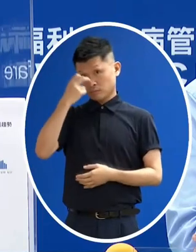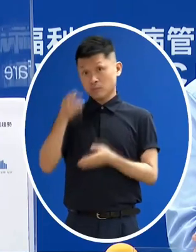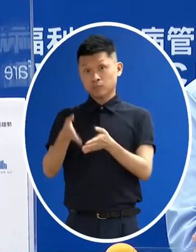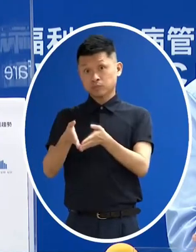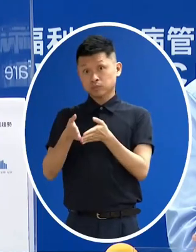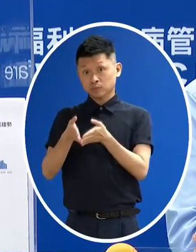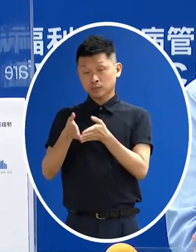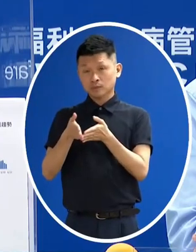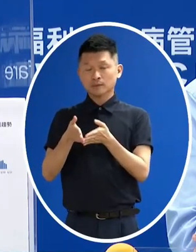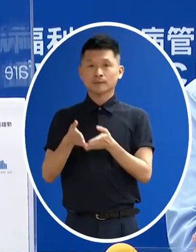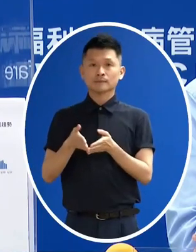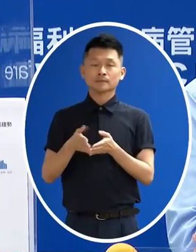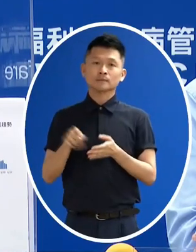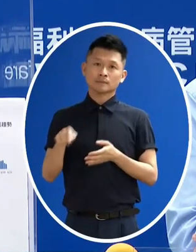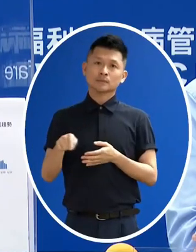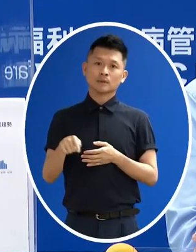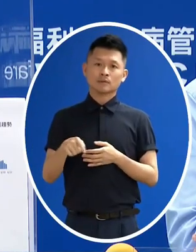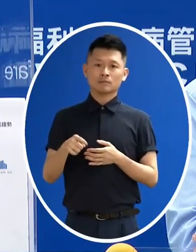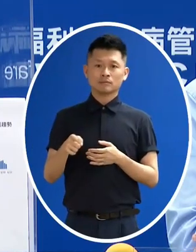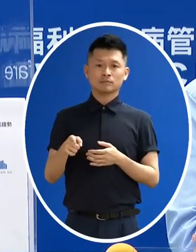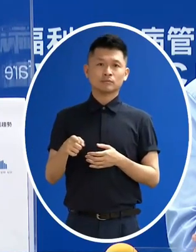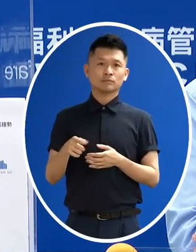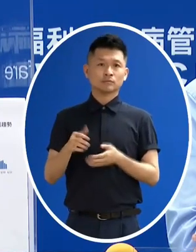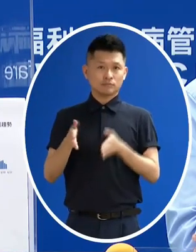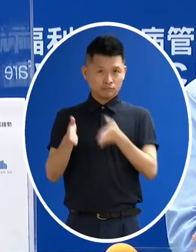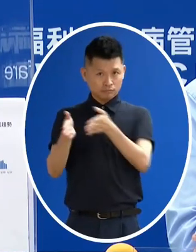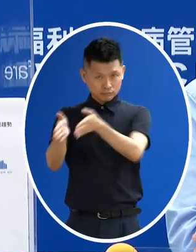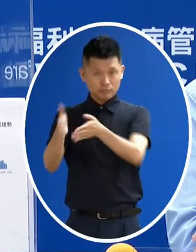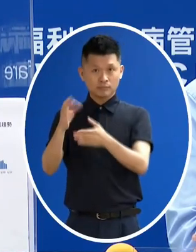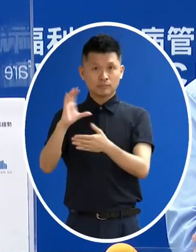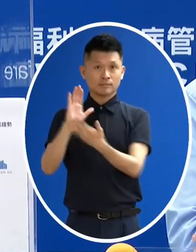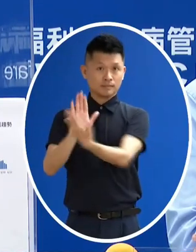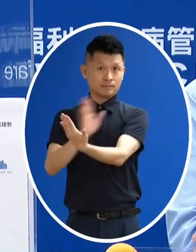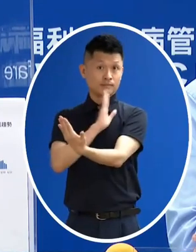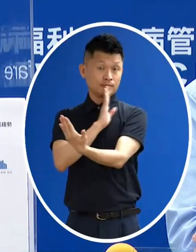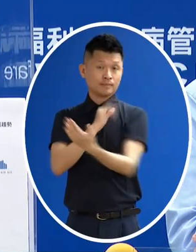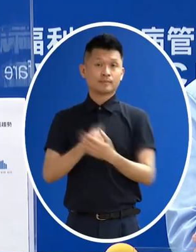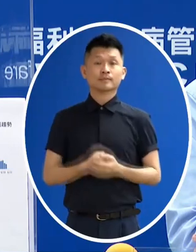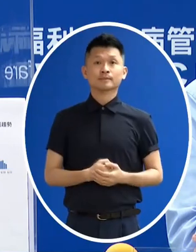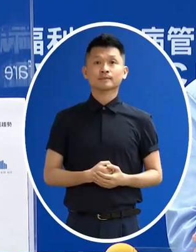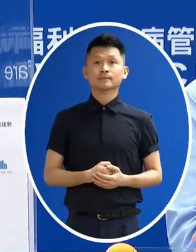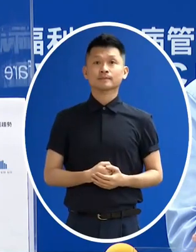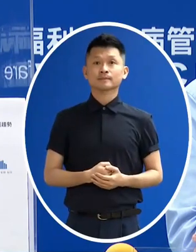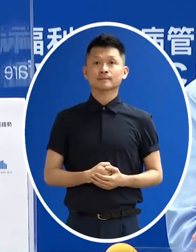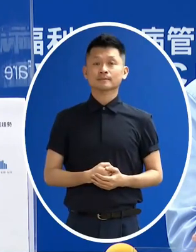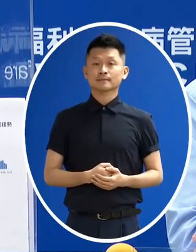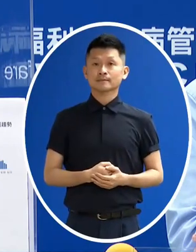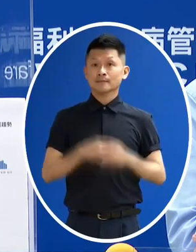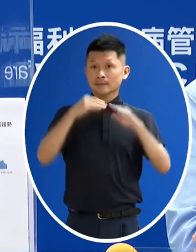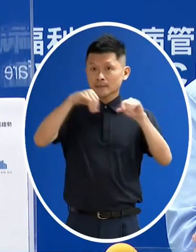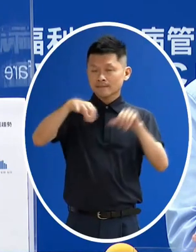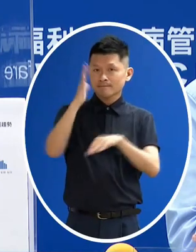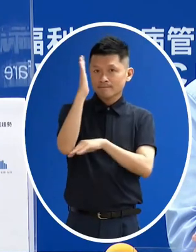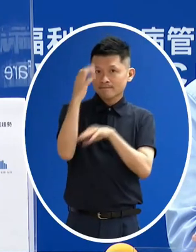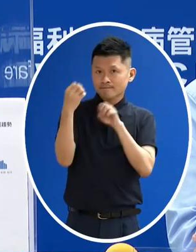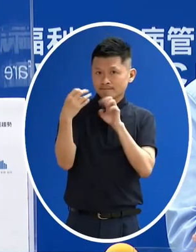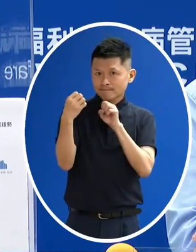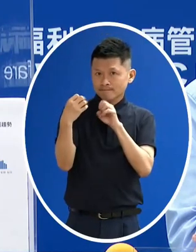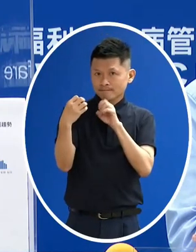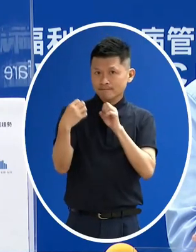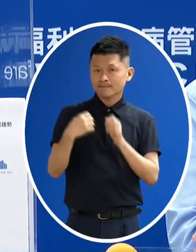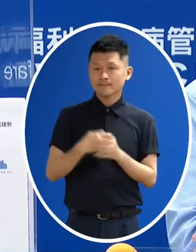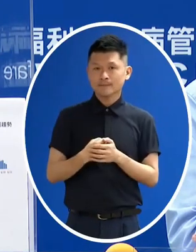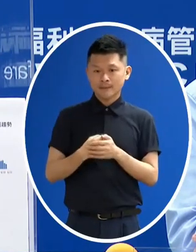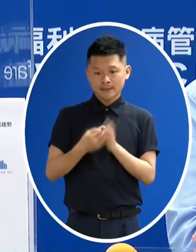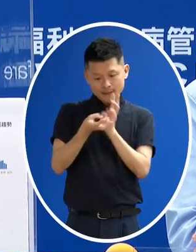那现在已经这是一个既定的方向，这是一个既定的方向。那我们这要跟地方来讨论说执行的一个